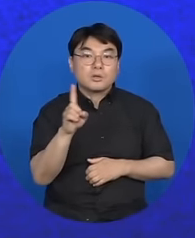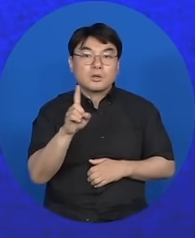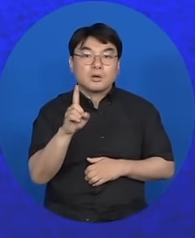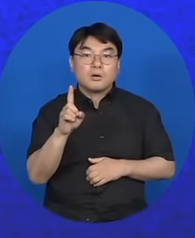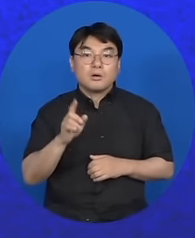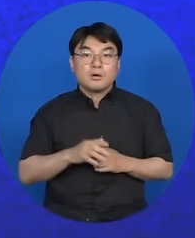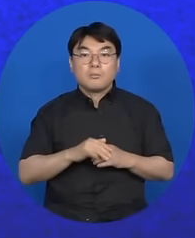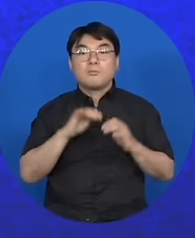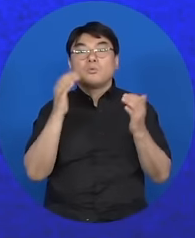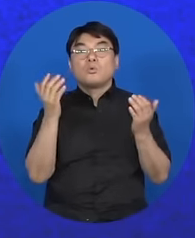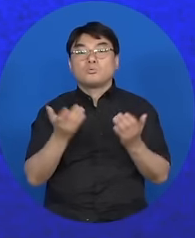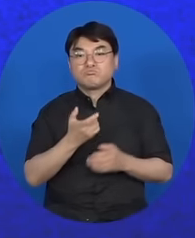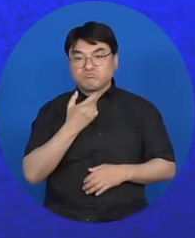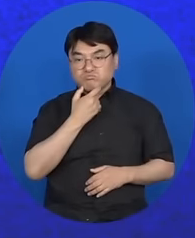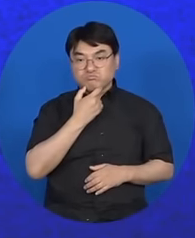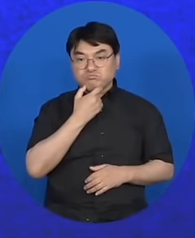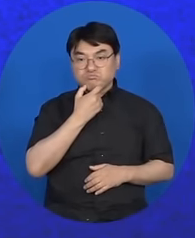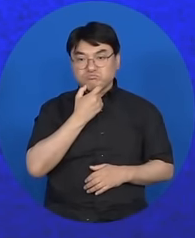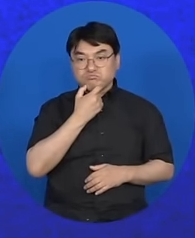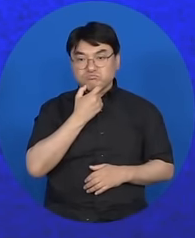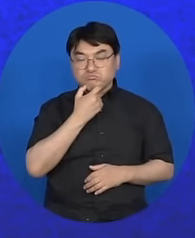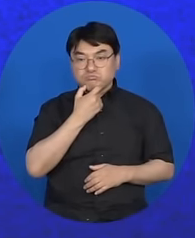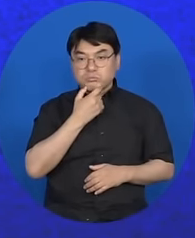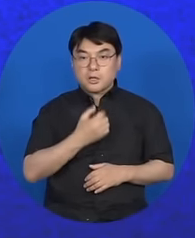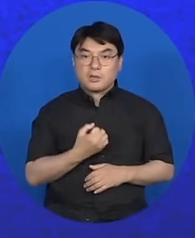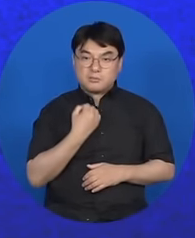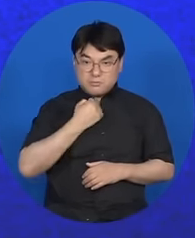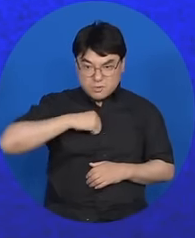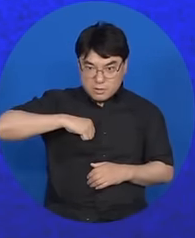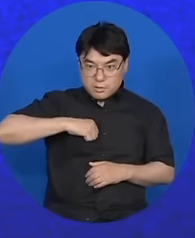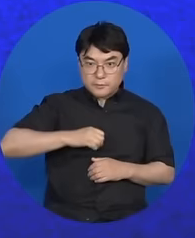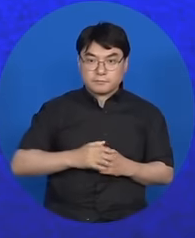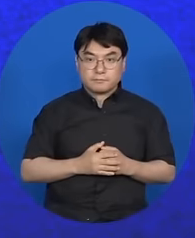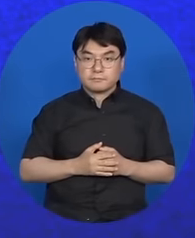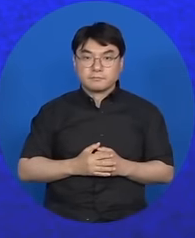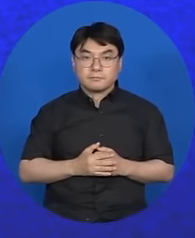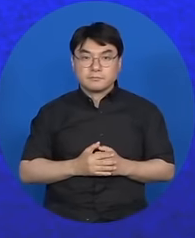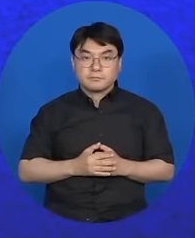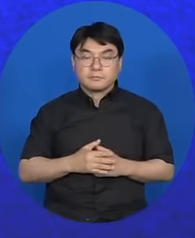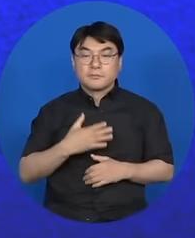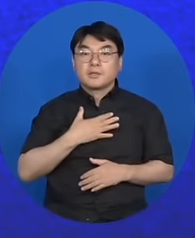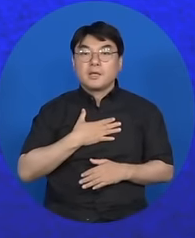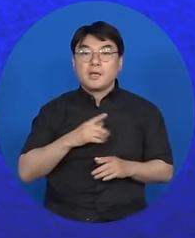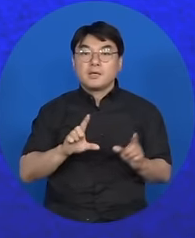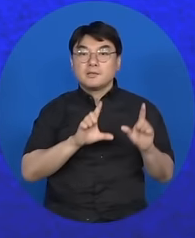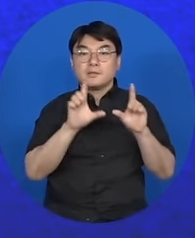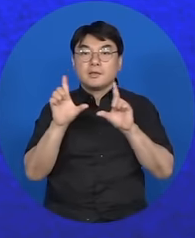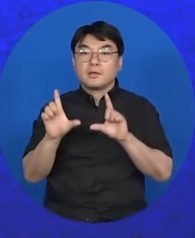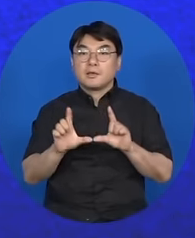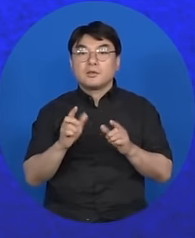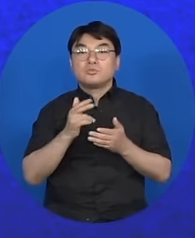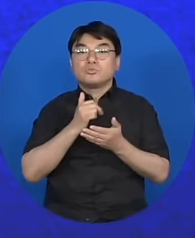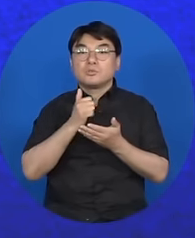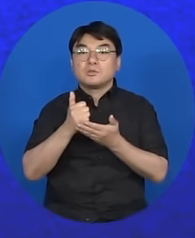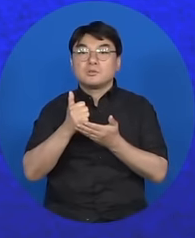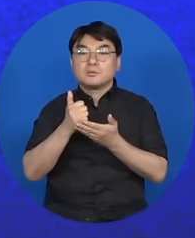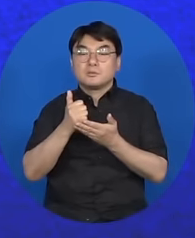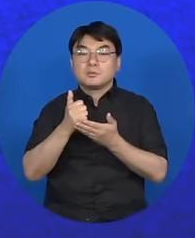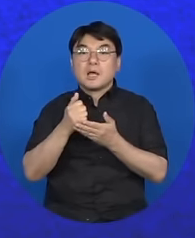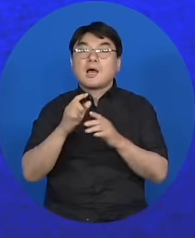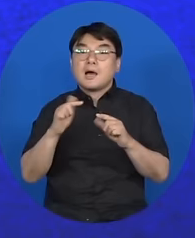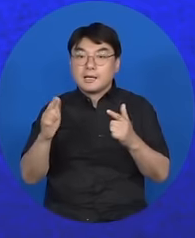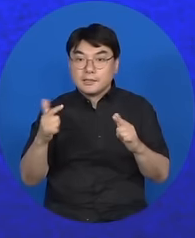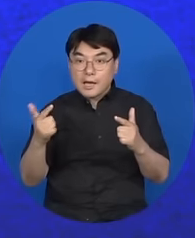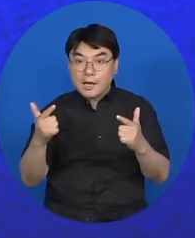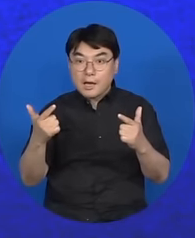합니다. 거부합니다. 저항합니다. 먼저 그는 내 인생의 주인이 내가 아니라고 고백하죠. 내